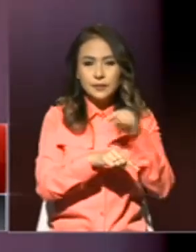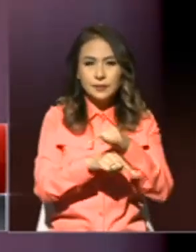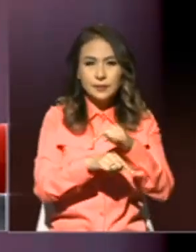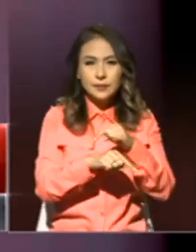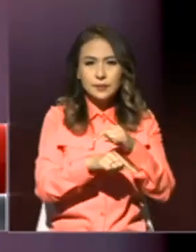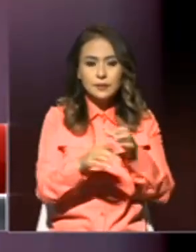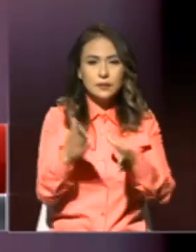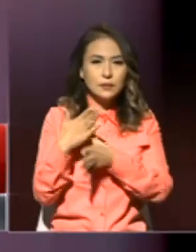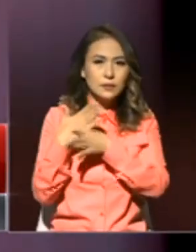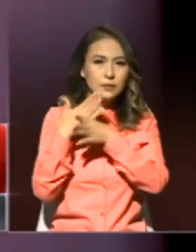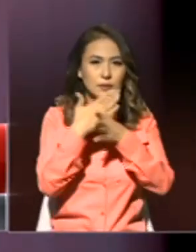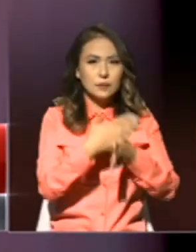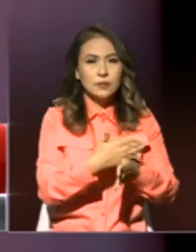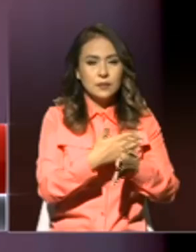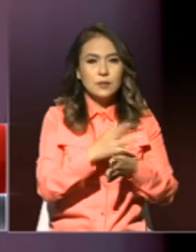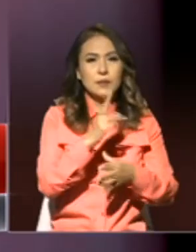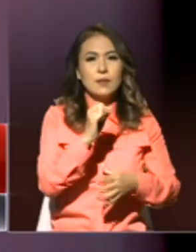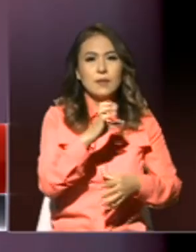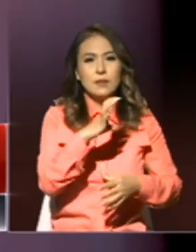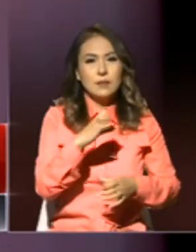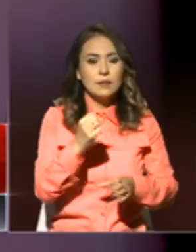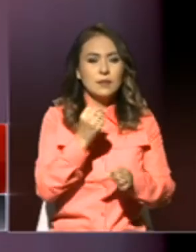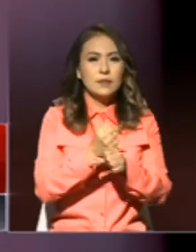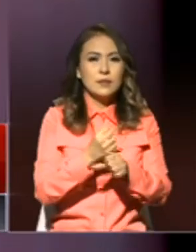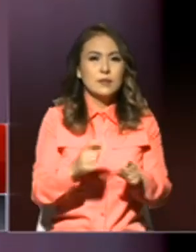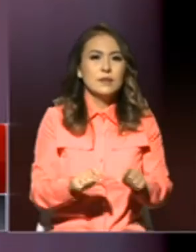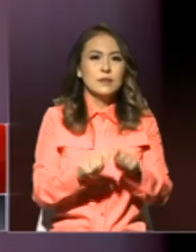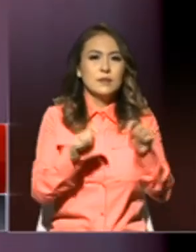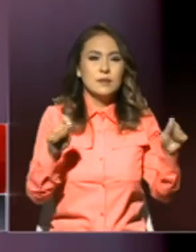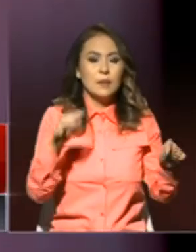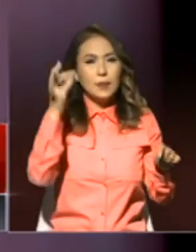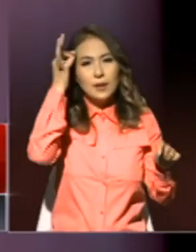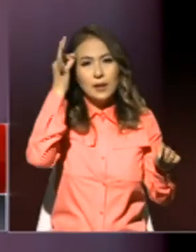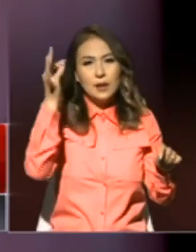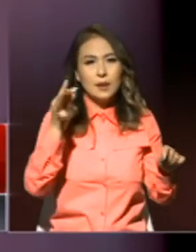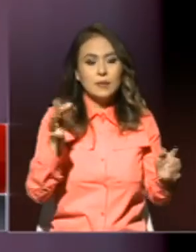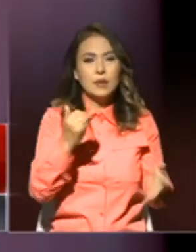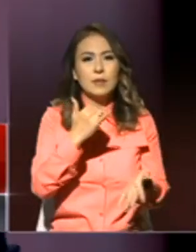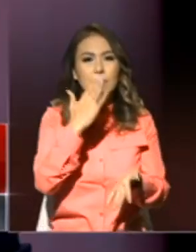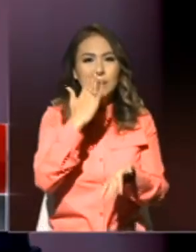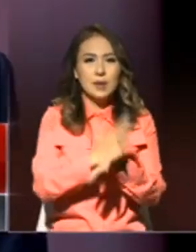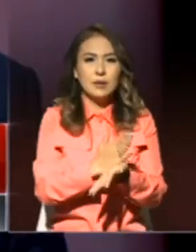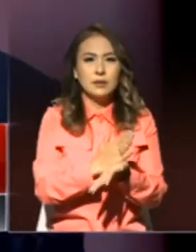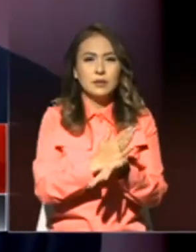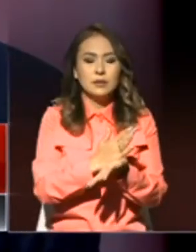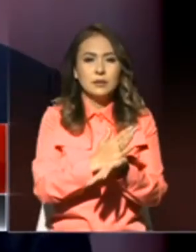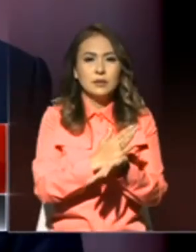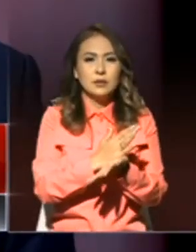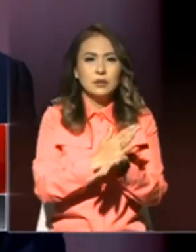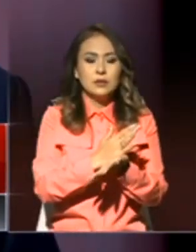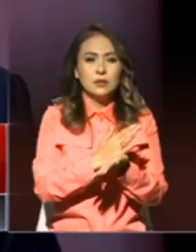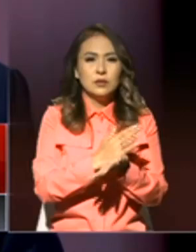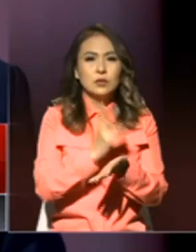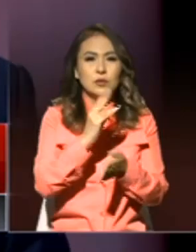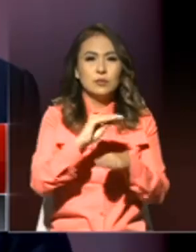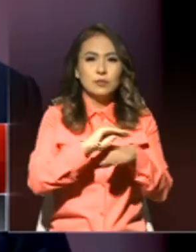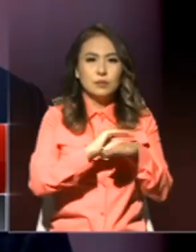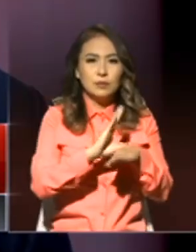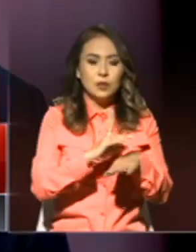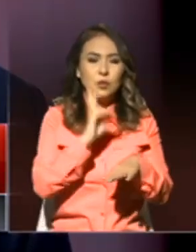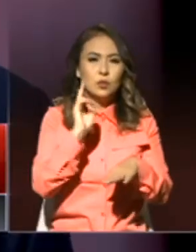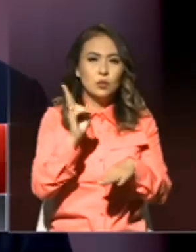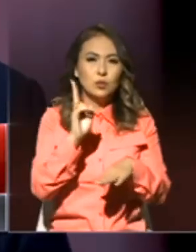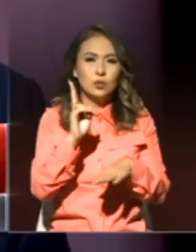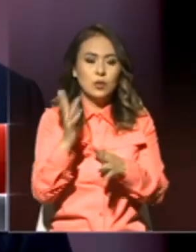өзара жәрдемдесу, өзара көмектесу кассаларының негізінде құрылған. Немістерде бар бауырсақ касса дейді. Яғни бұл тұйықталған жүйе біреу жинап жатса,